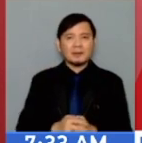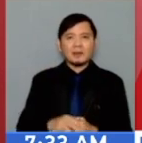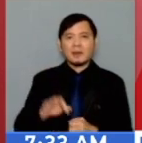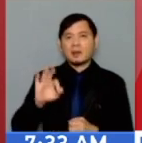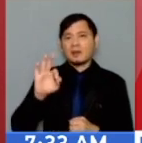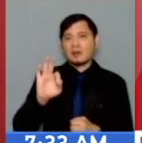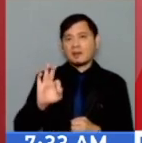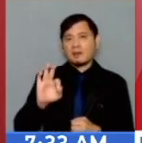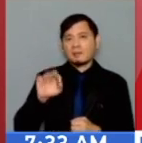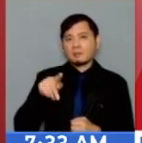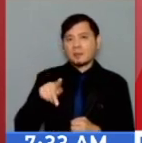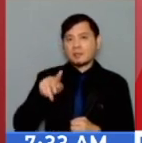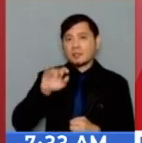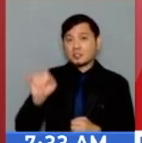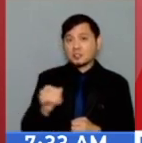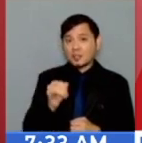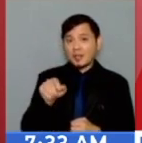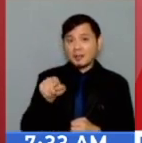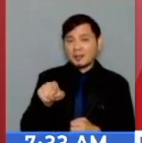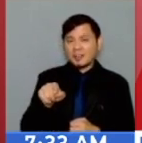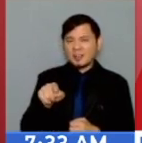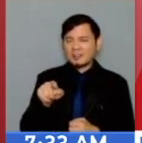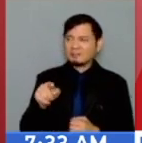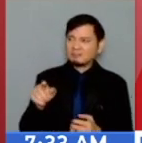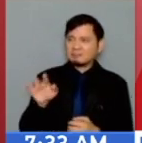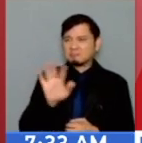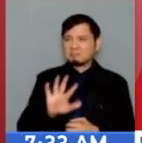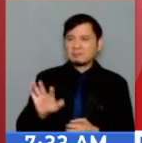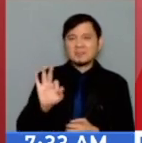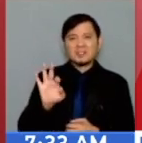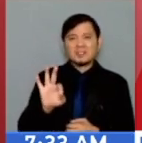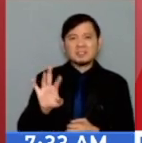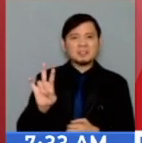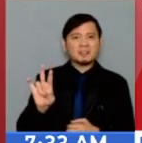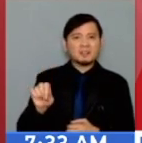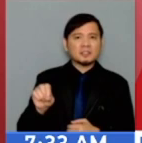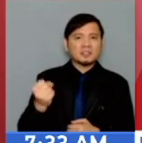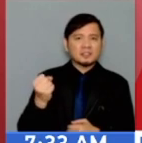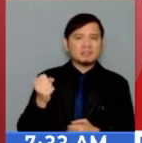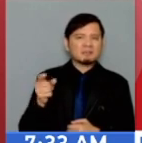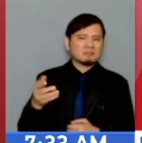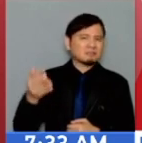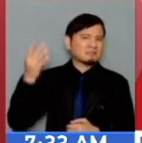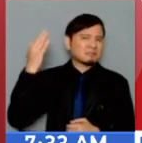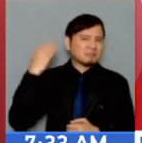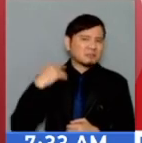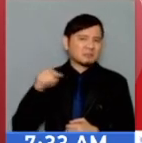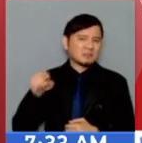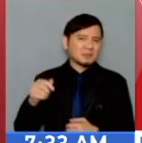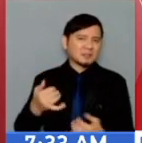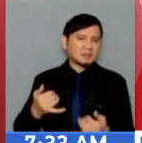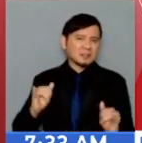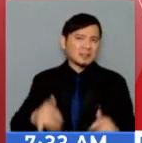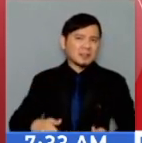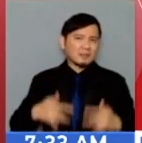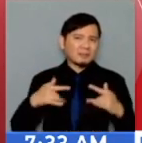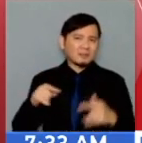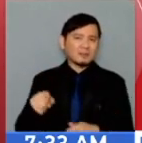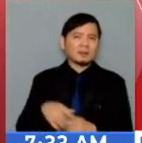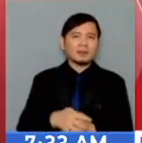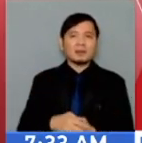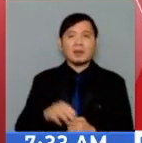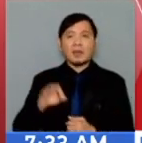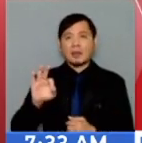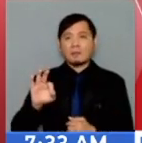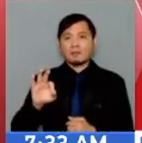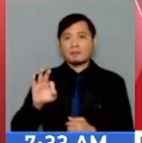mga 70s eh. So late 70s, so buhay pa si FPJ noon. Si FPJ, mahilig yan magpamasahe. So